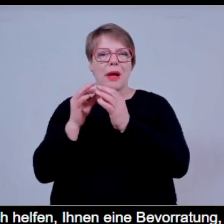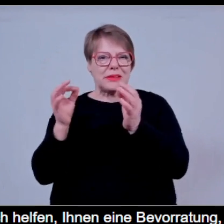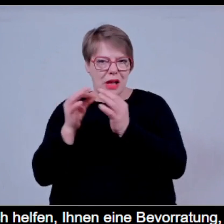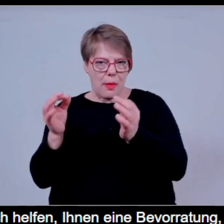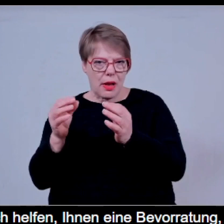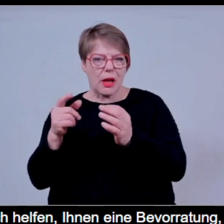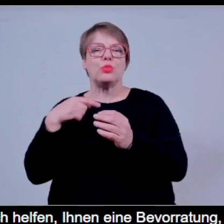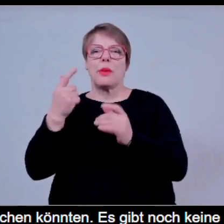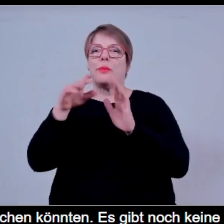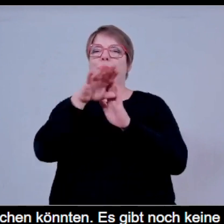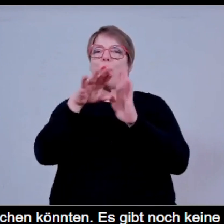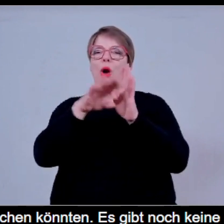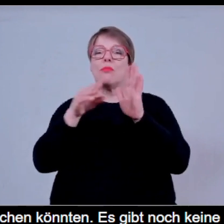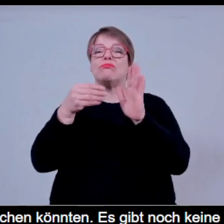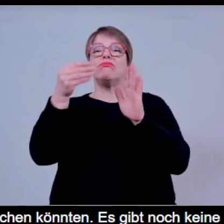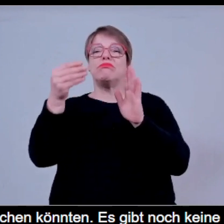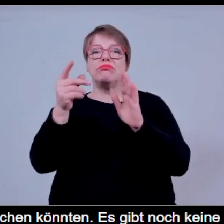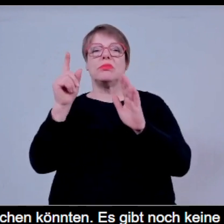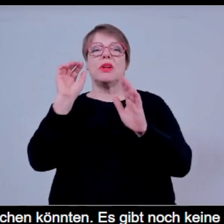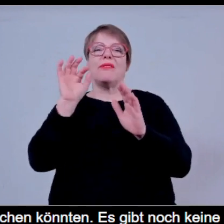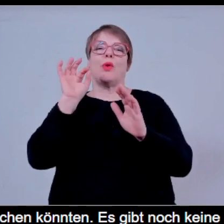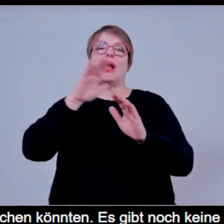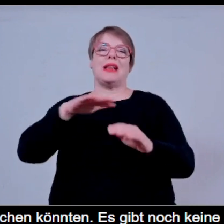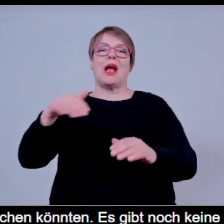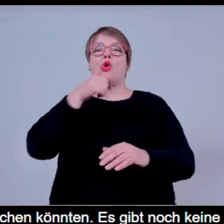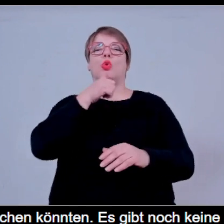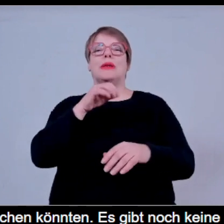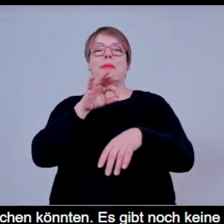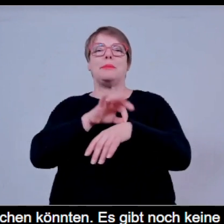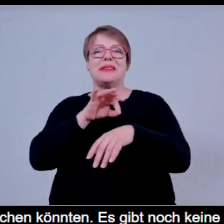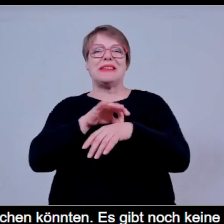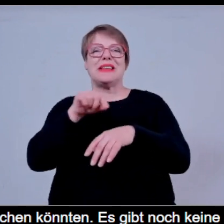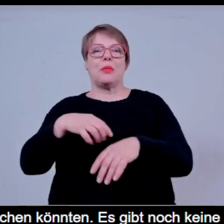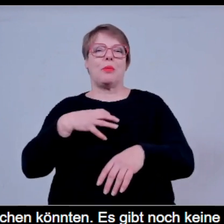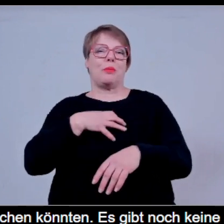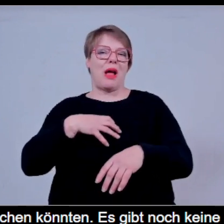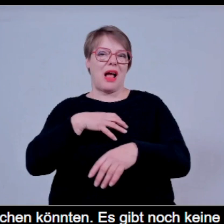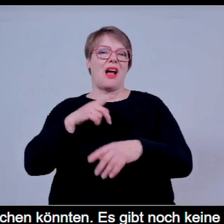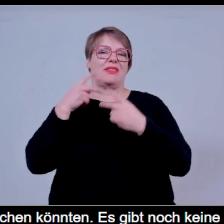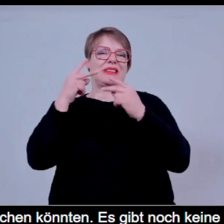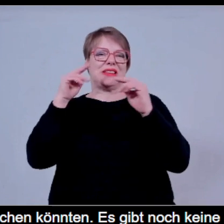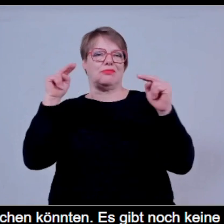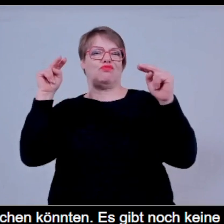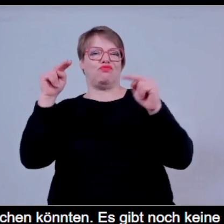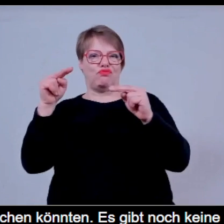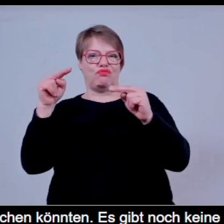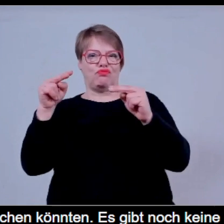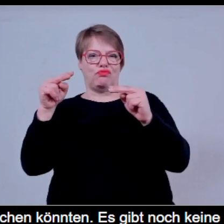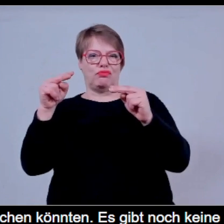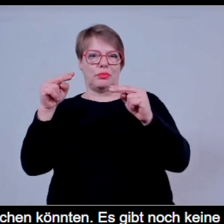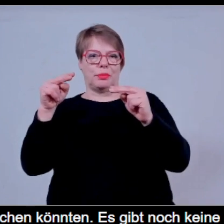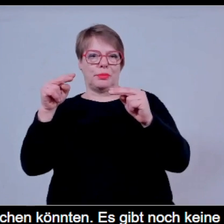die ich vom Grundsatz in der Überschrift für richtig halte. Mehr Medizin, weniger Ökonomie. Eine Reform der